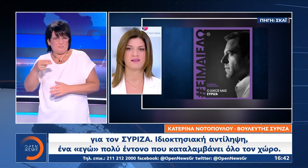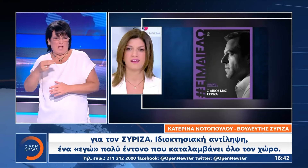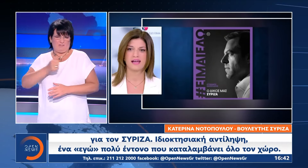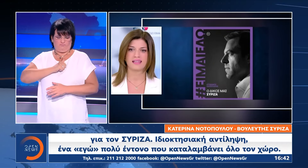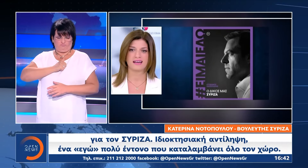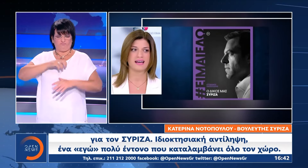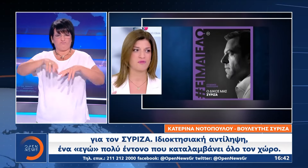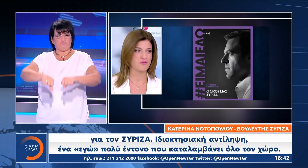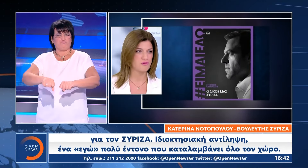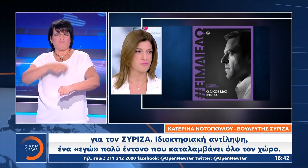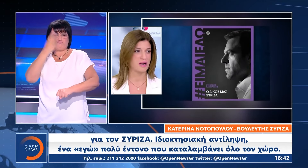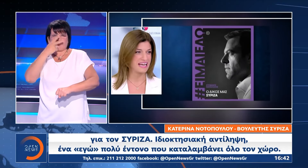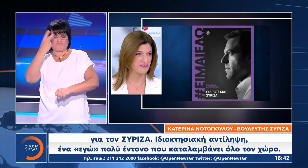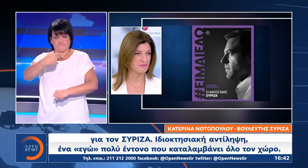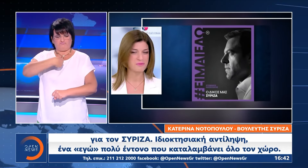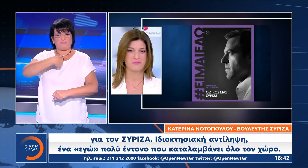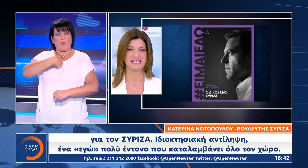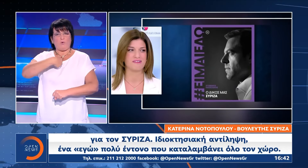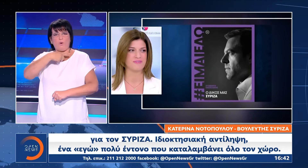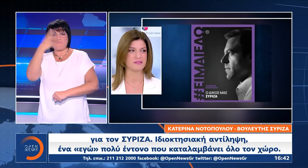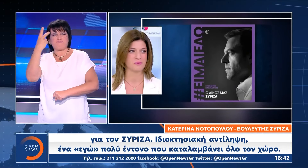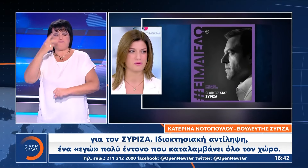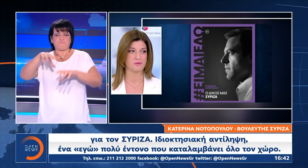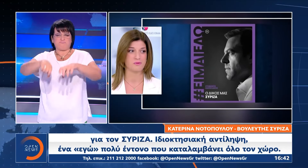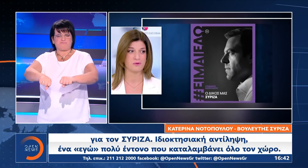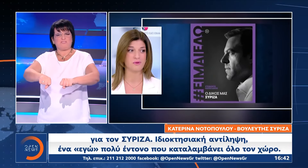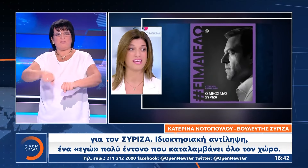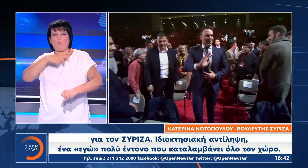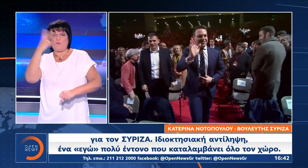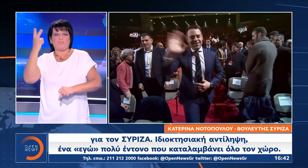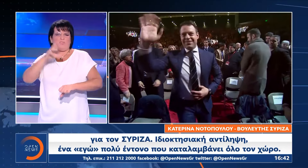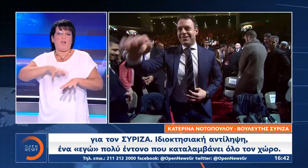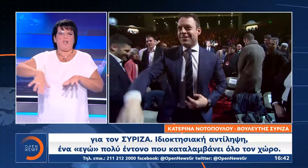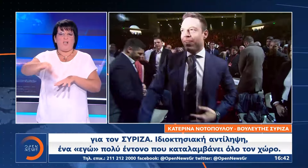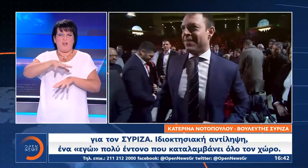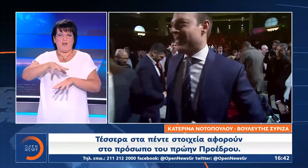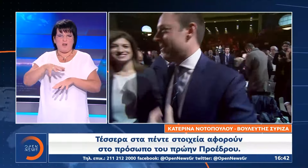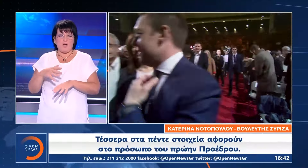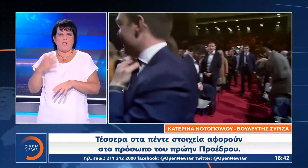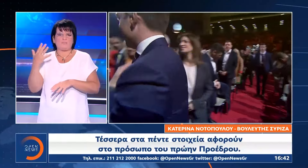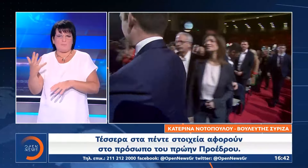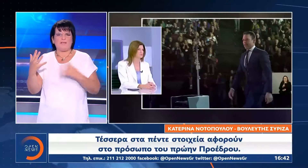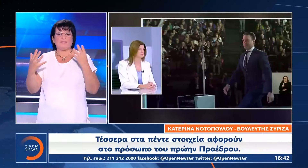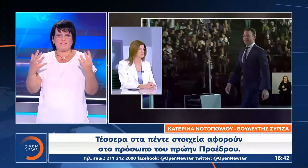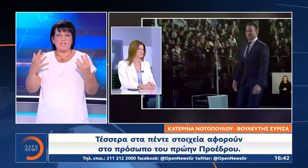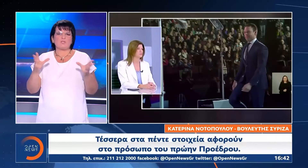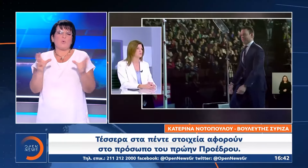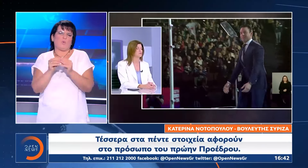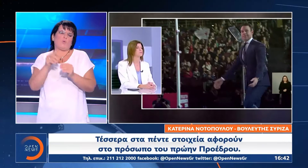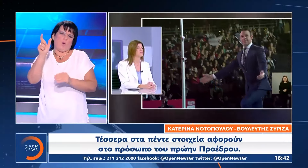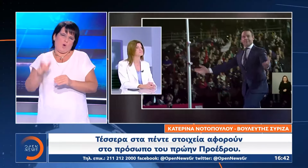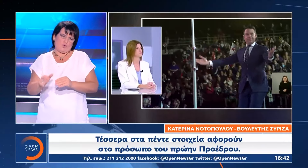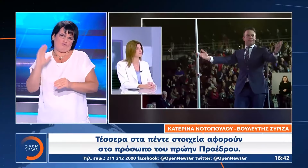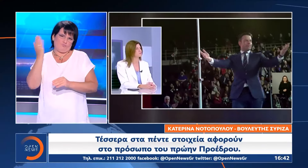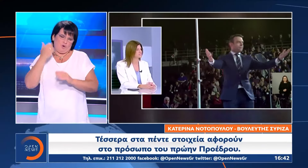αντίληψη ένα εγώ πολύ έντονο που καταλαμβάνει όλο το χώρο τέσσερα στα πέντε στοιχεία νομίζω ότι αφορούν το πρόσωπο του πρην